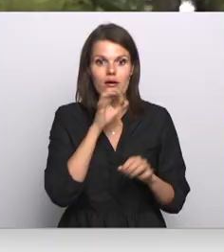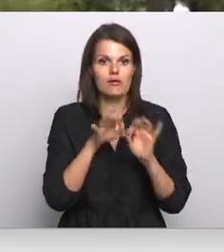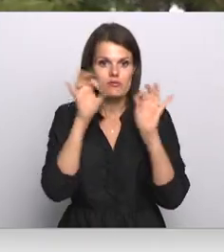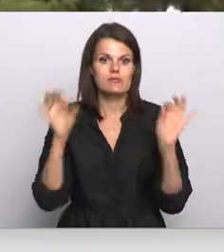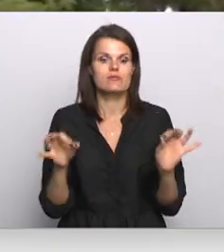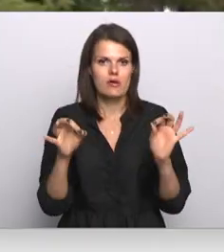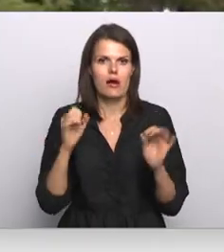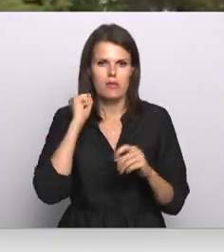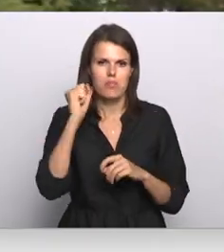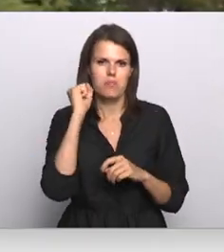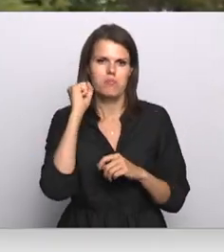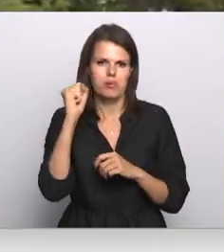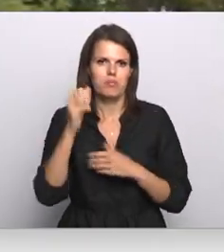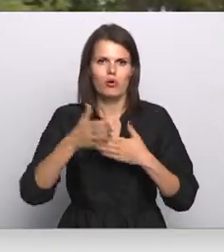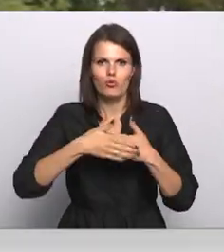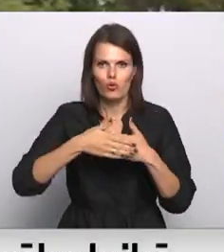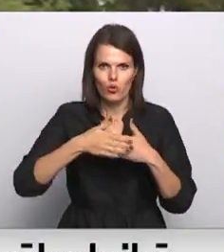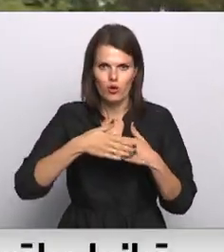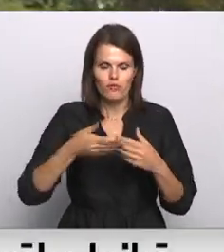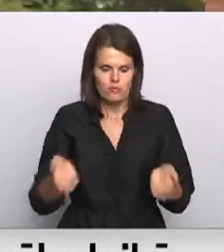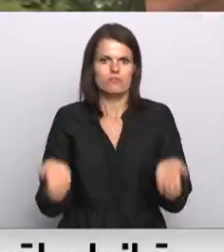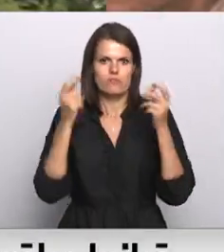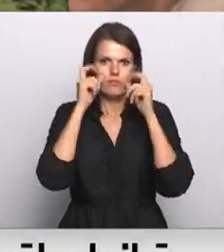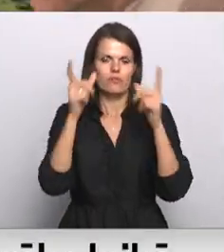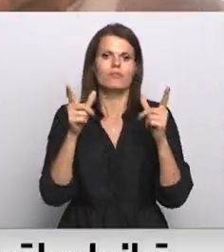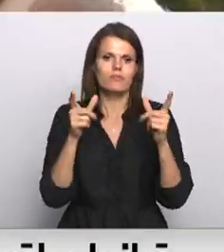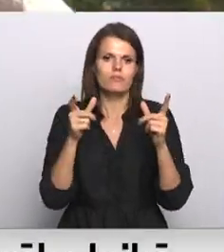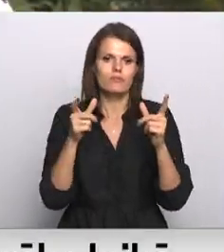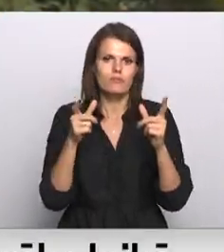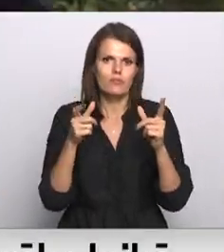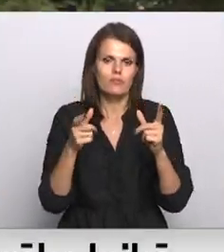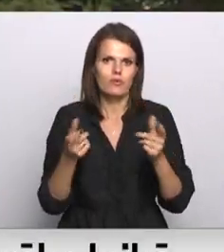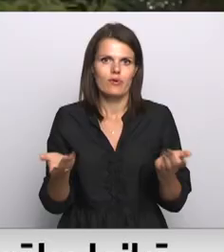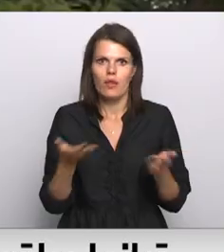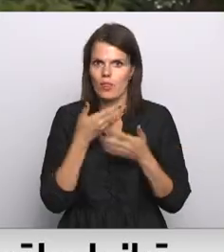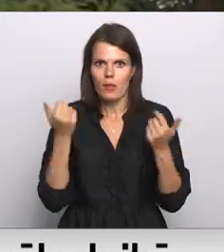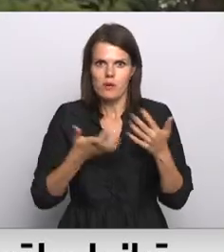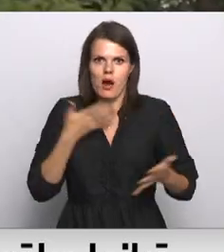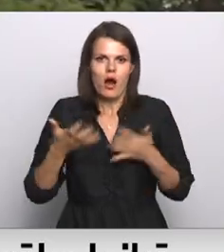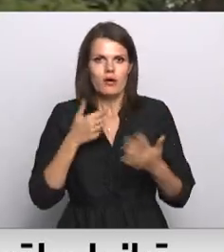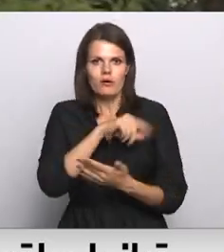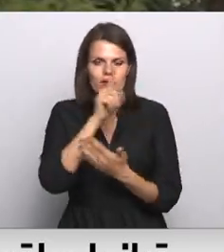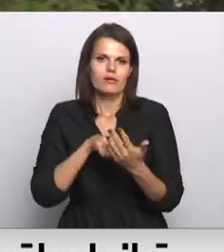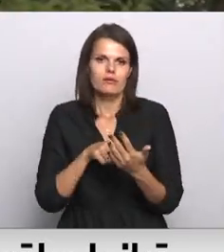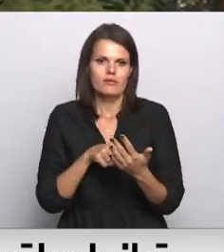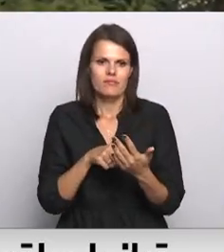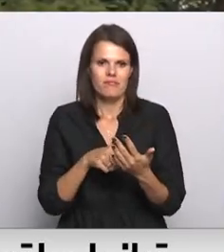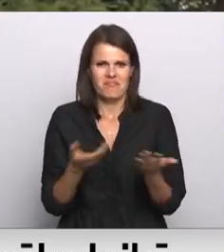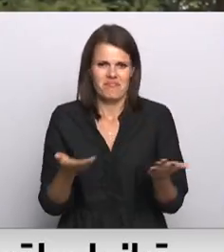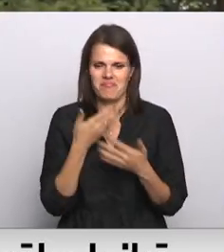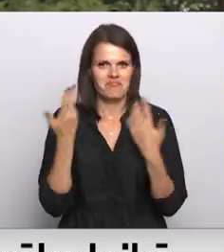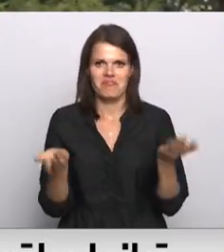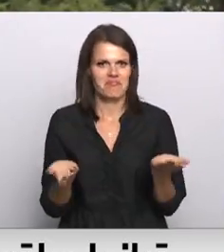sāka daudzīties pie durvīm un celt augšā visu. Nebija tāda panika? Kā